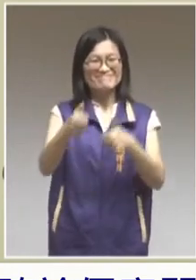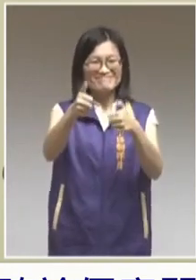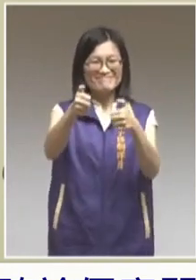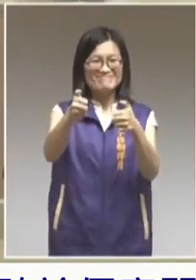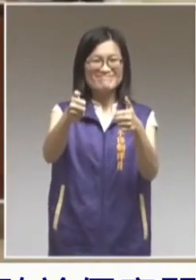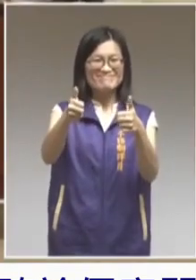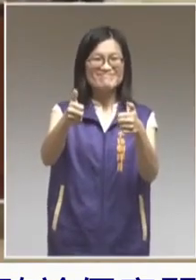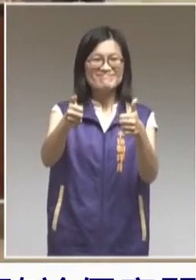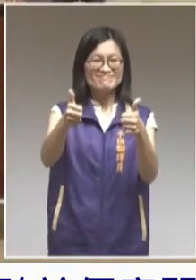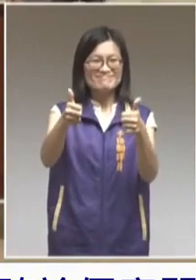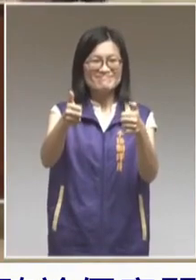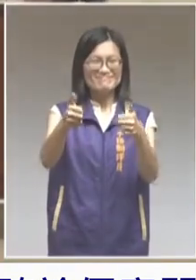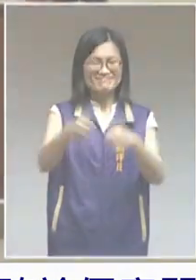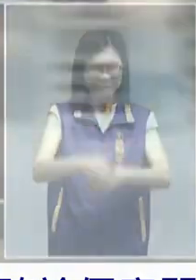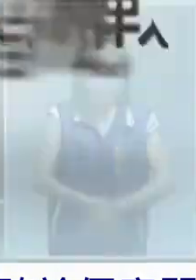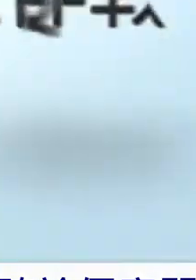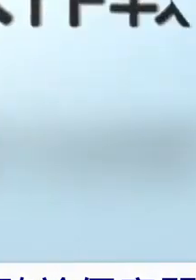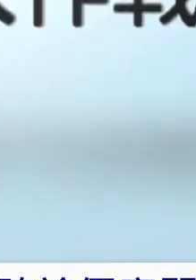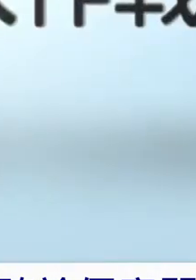各位媒体朋友，谢谢。